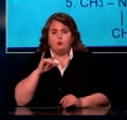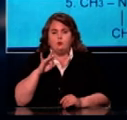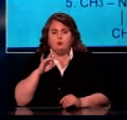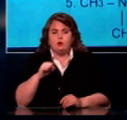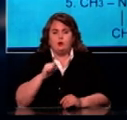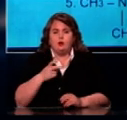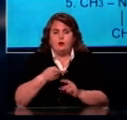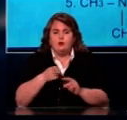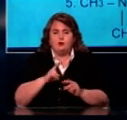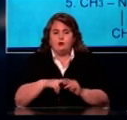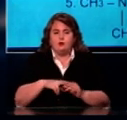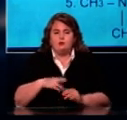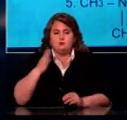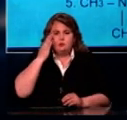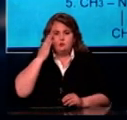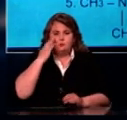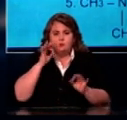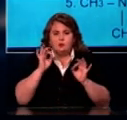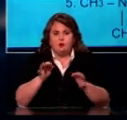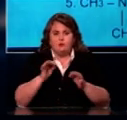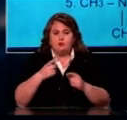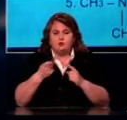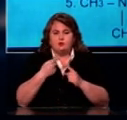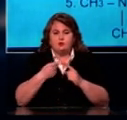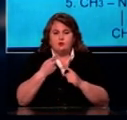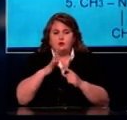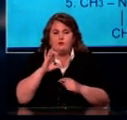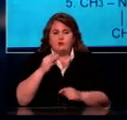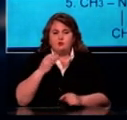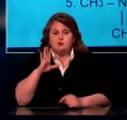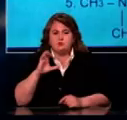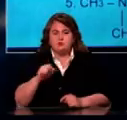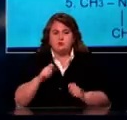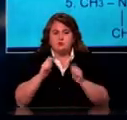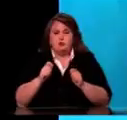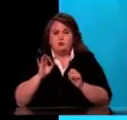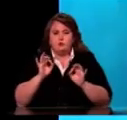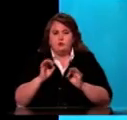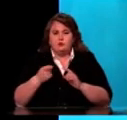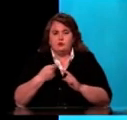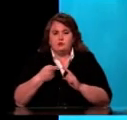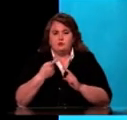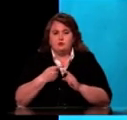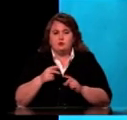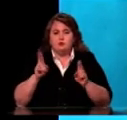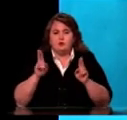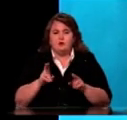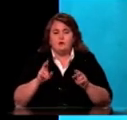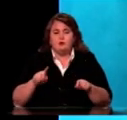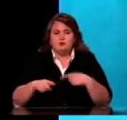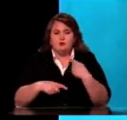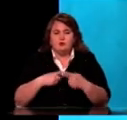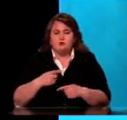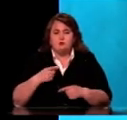номенклатура? Это способность правильно называть вещества, умение давать названия. Правило здесь